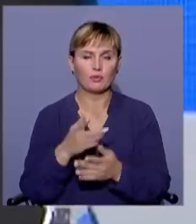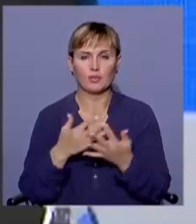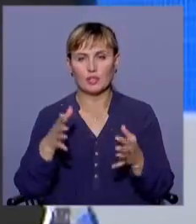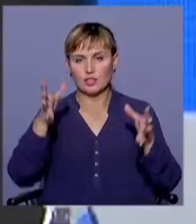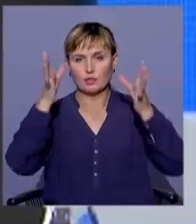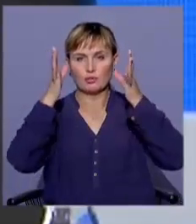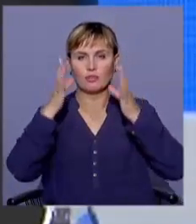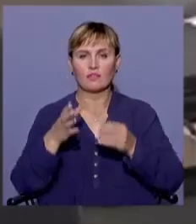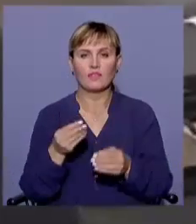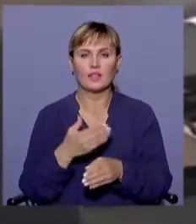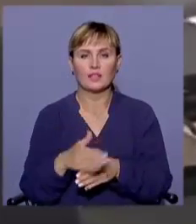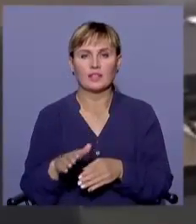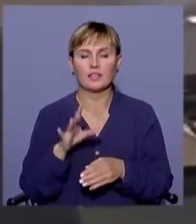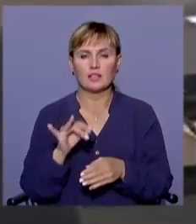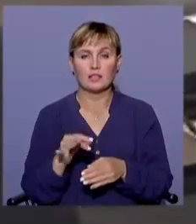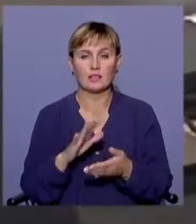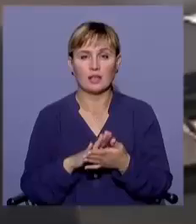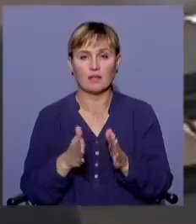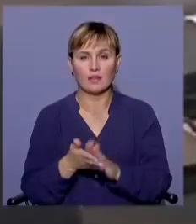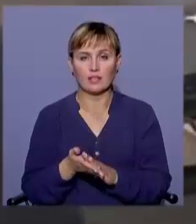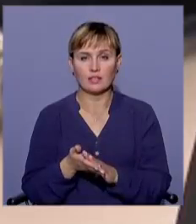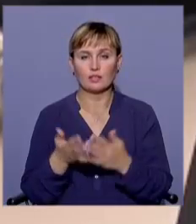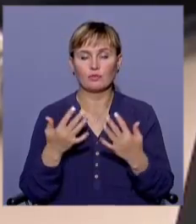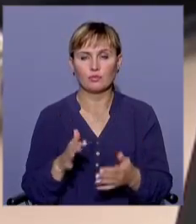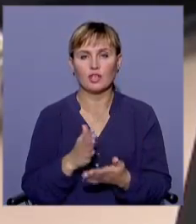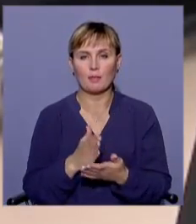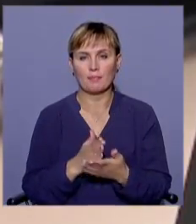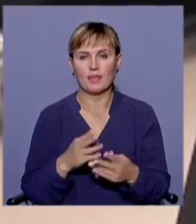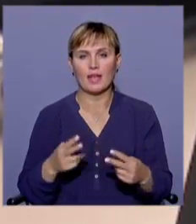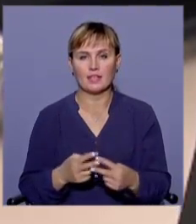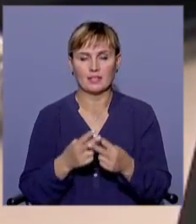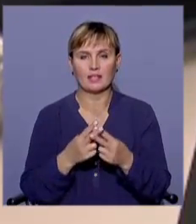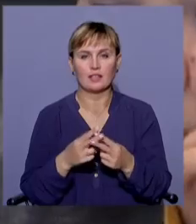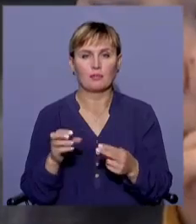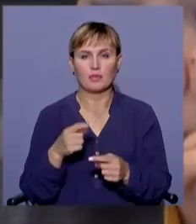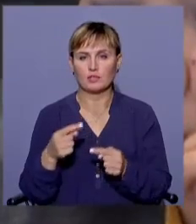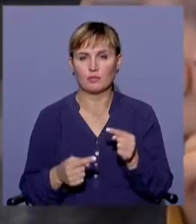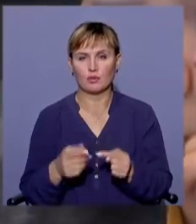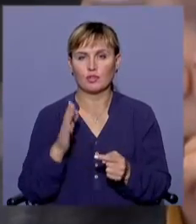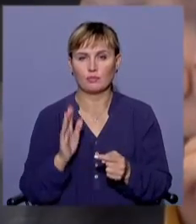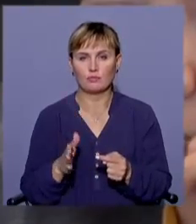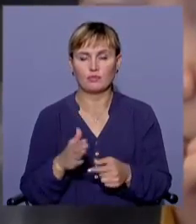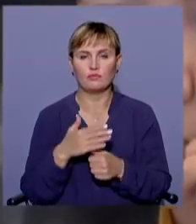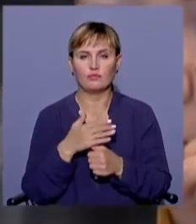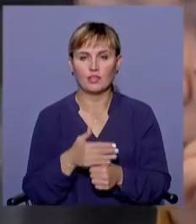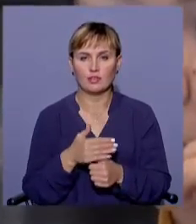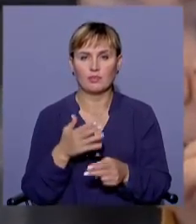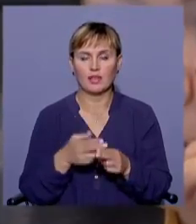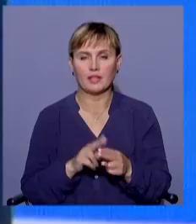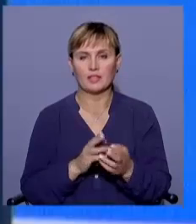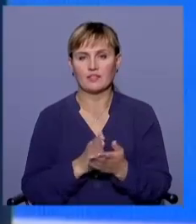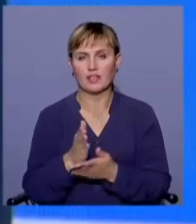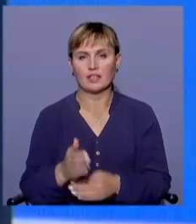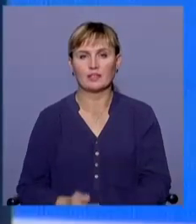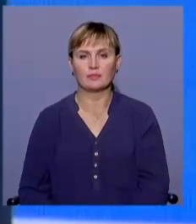исламского финансирования. Причем договоренности уже имеются, и Астана бесспорно станет флагманом этой сферы.